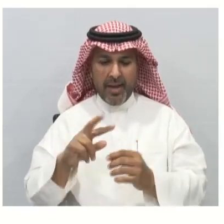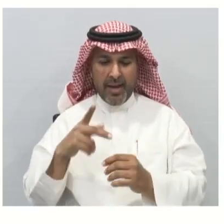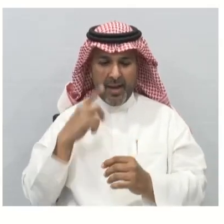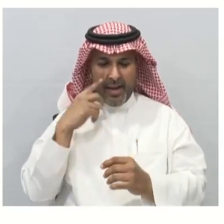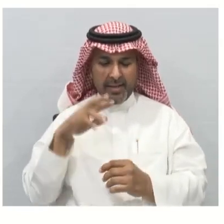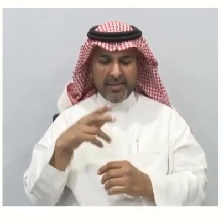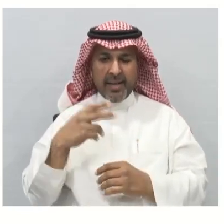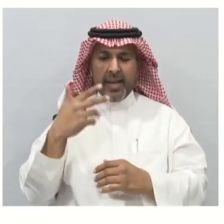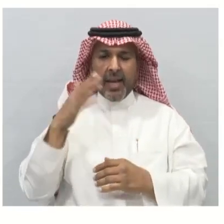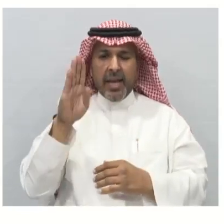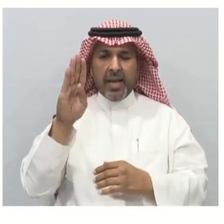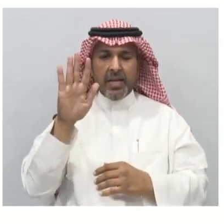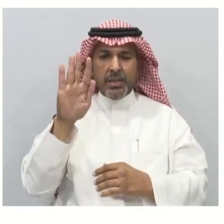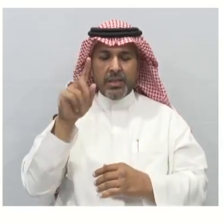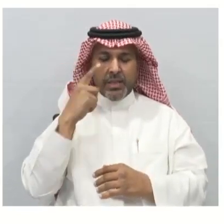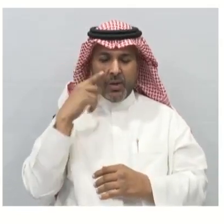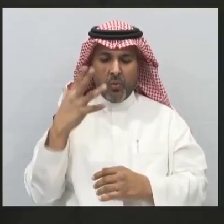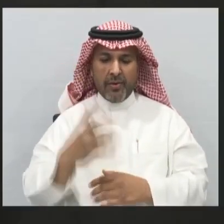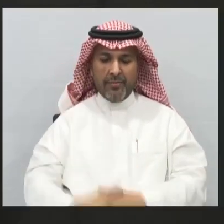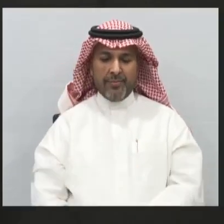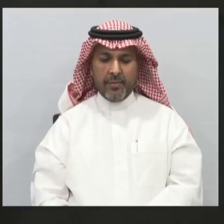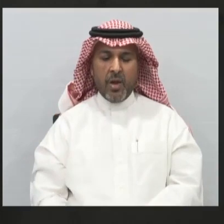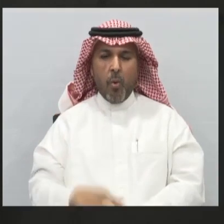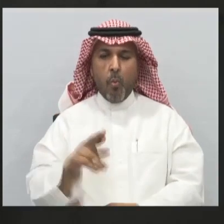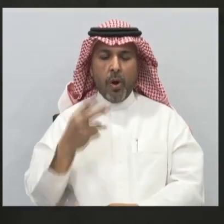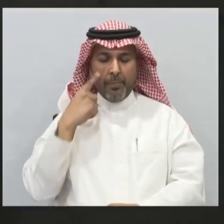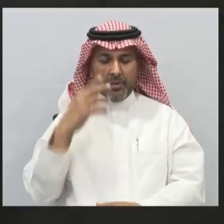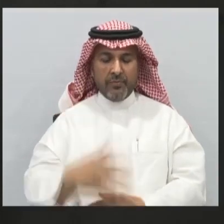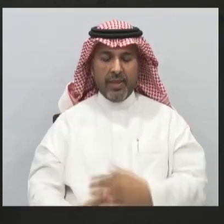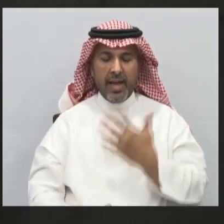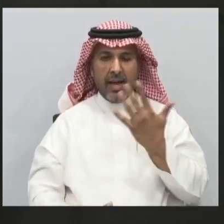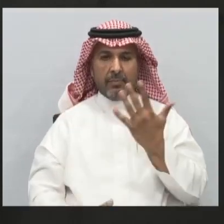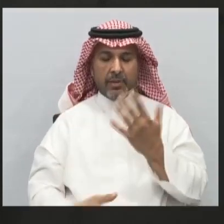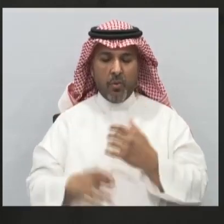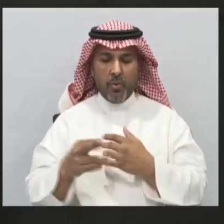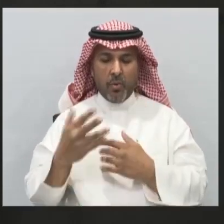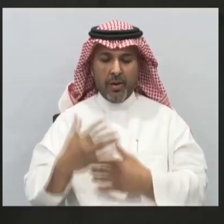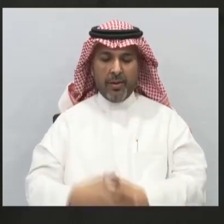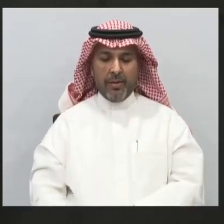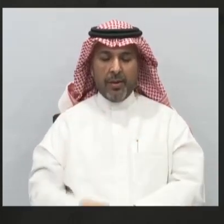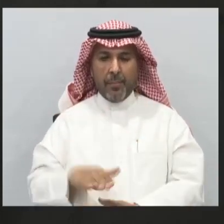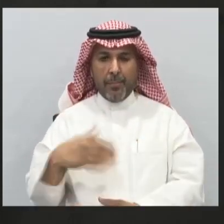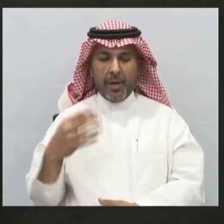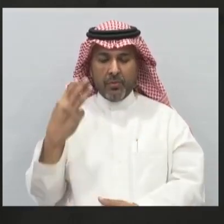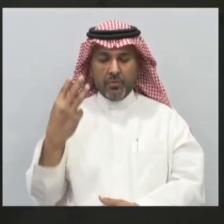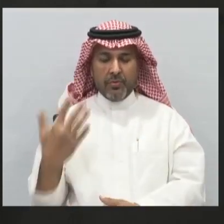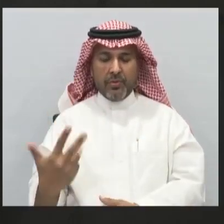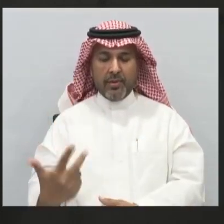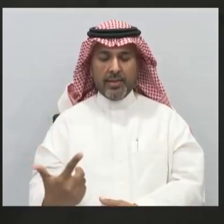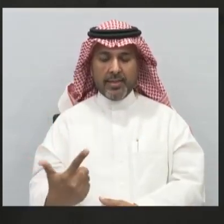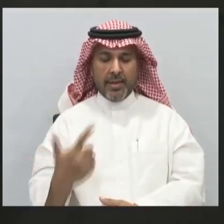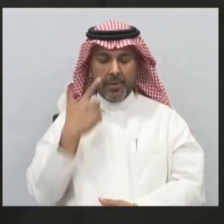انت بالقراءه جدا 5 نقرا اولا العدد الصحيح بعد كذا نقرا